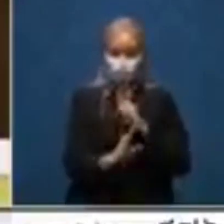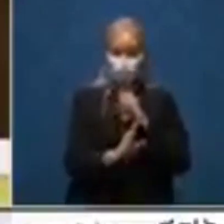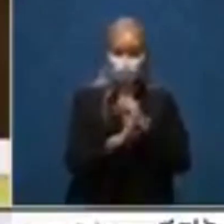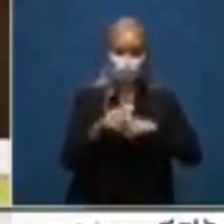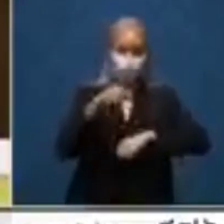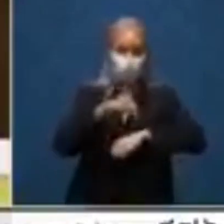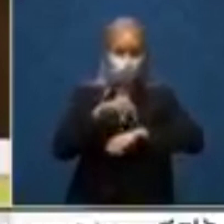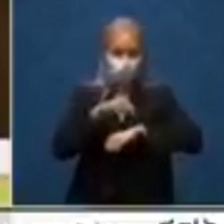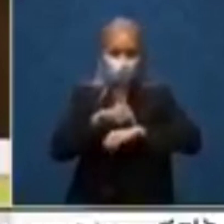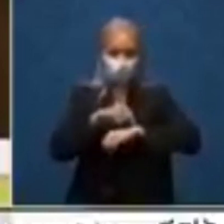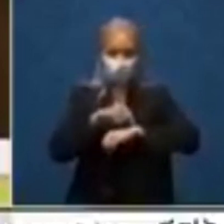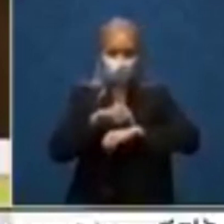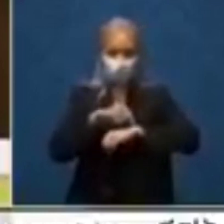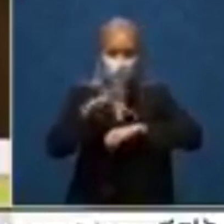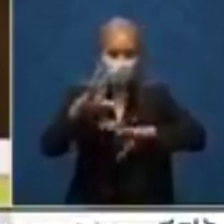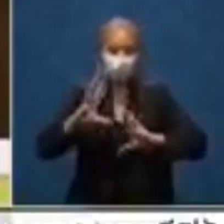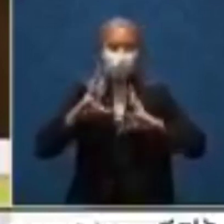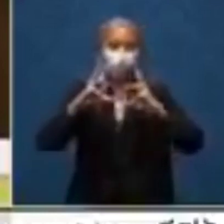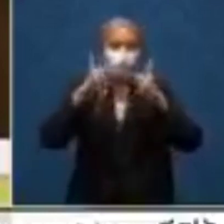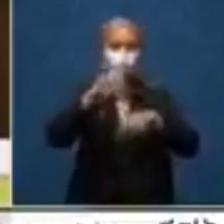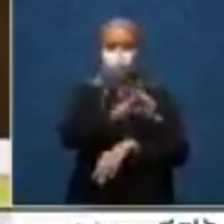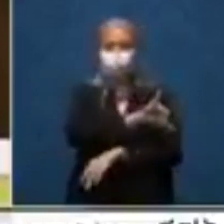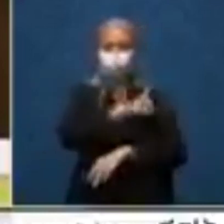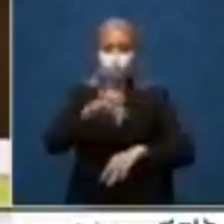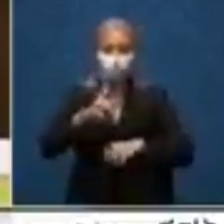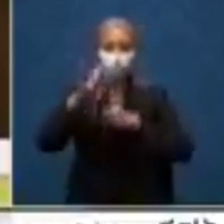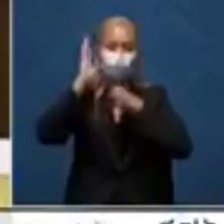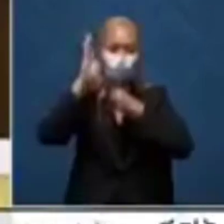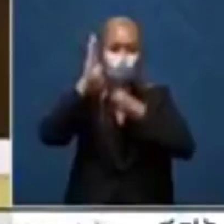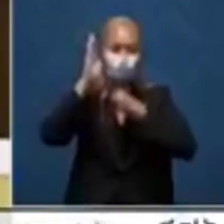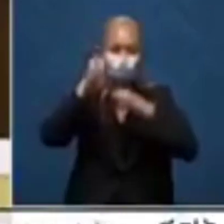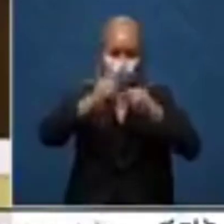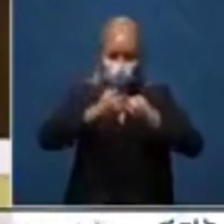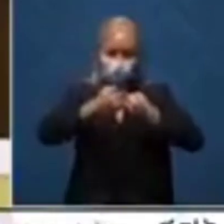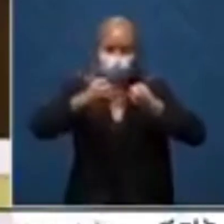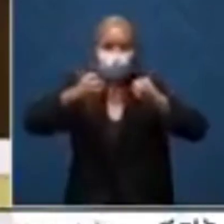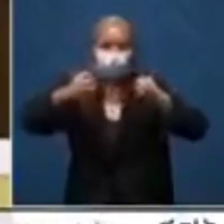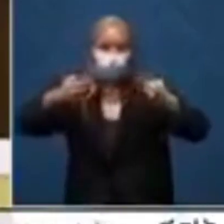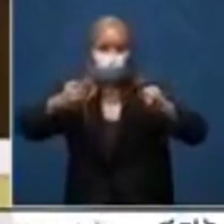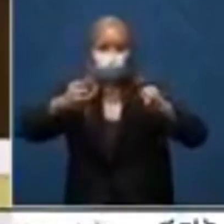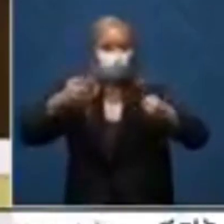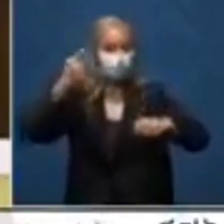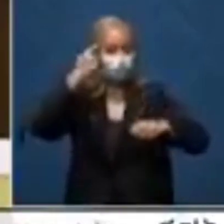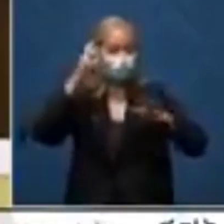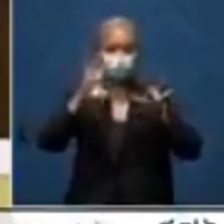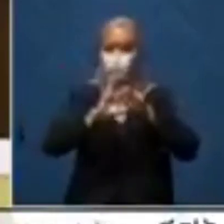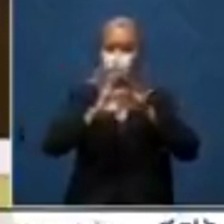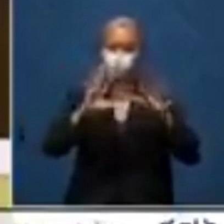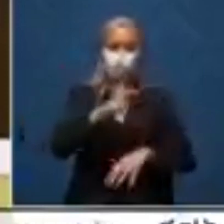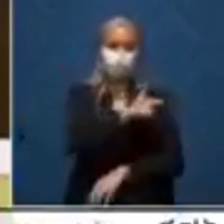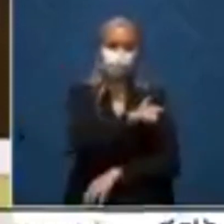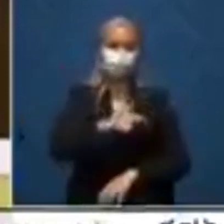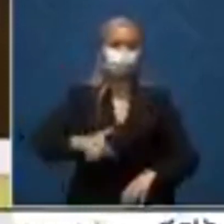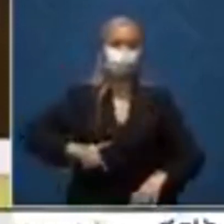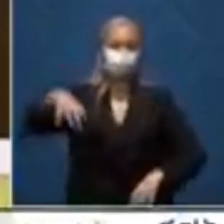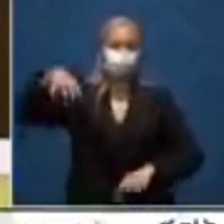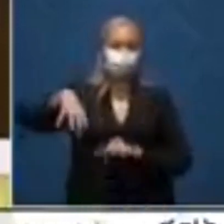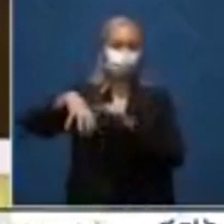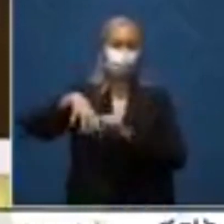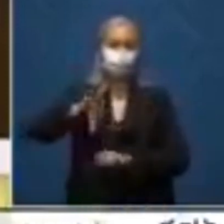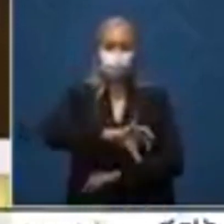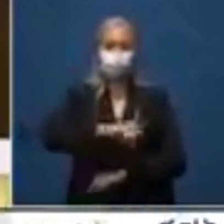าเกินหรือเห็นว่าได้อภิปรายมามากพอแล้วไม่เกี่ยวข้องกับประเด็นเรื่องสถาบันใดๆและหากเกี่ยวข้อง